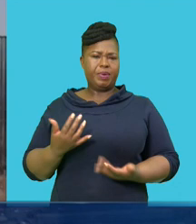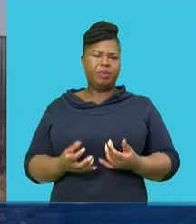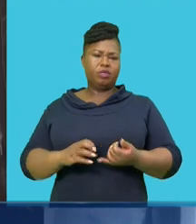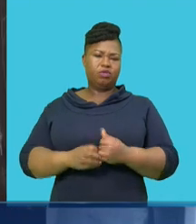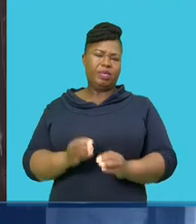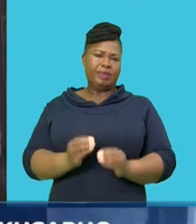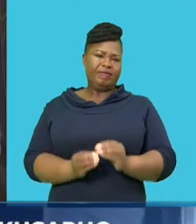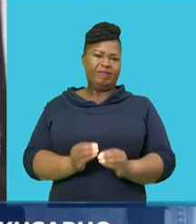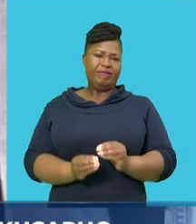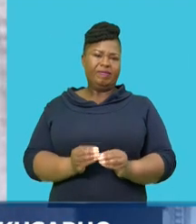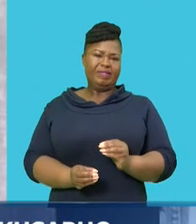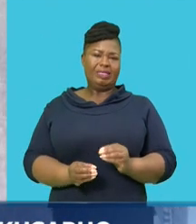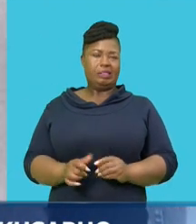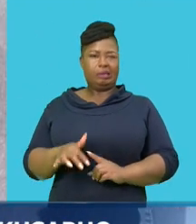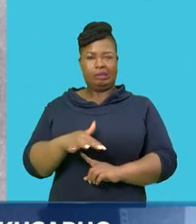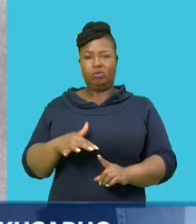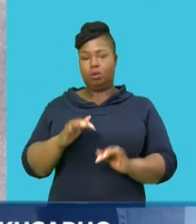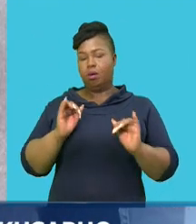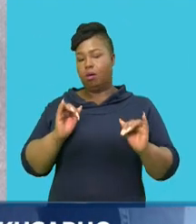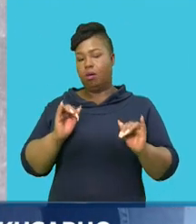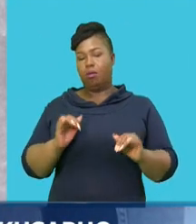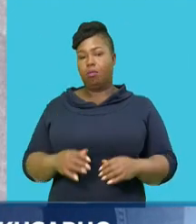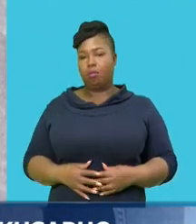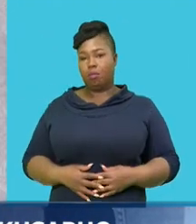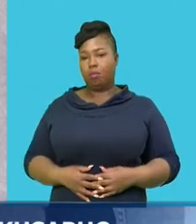ukulungisa umkhukhu wakhe. Icondition yawo